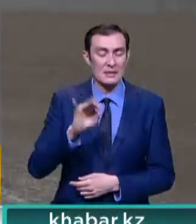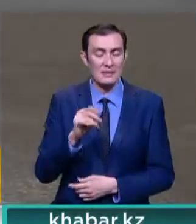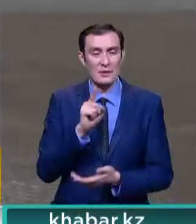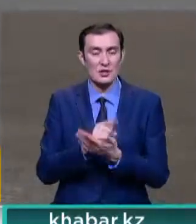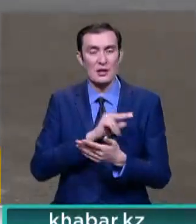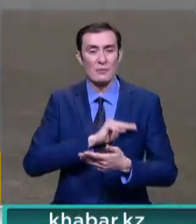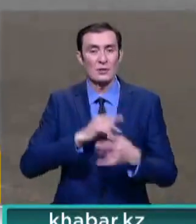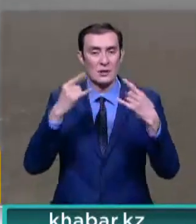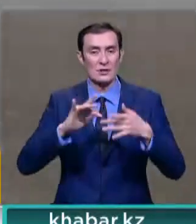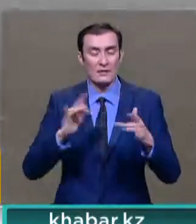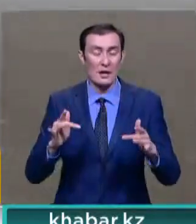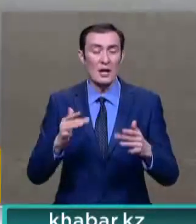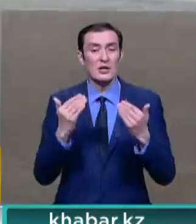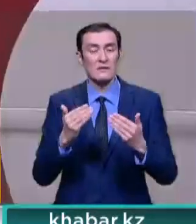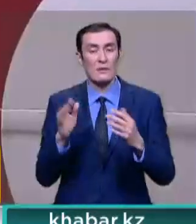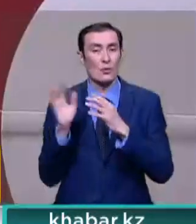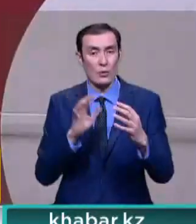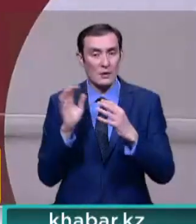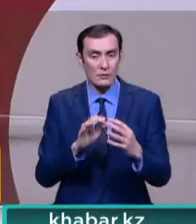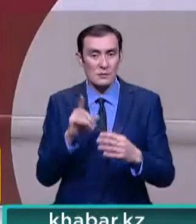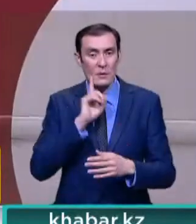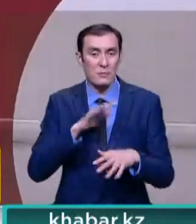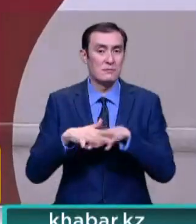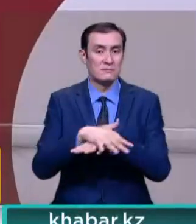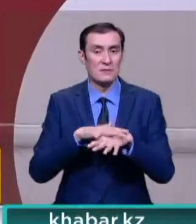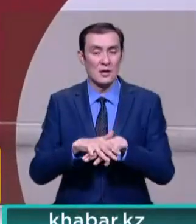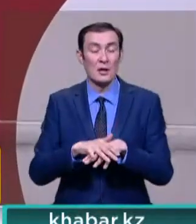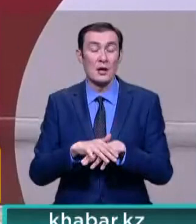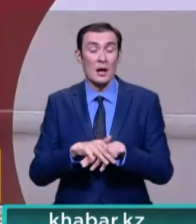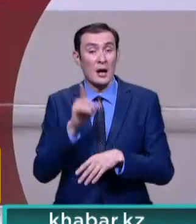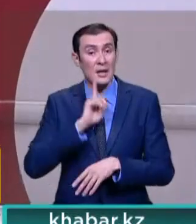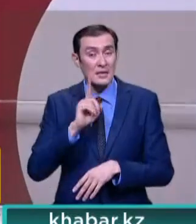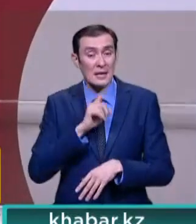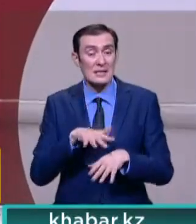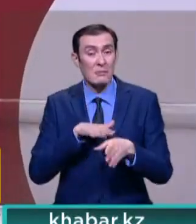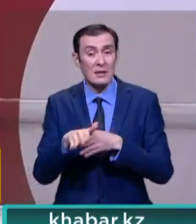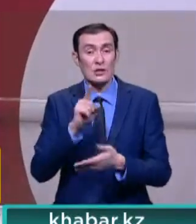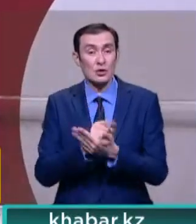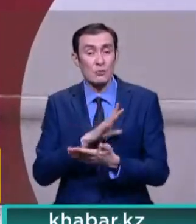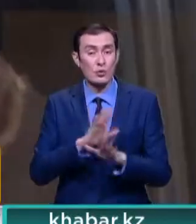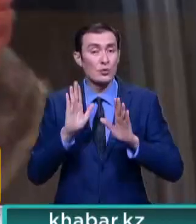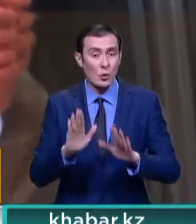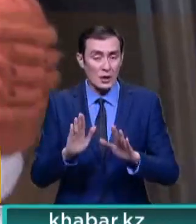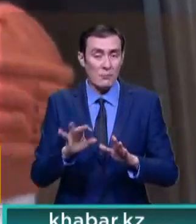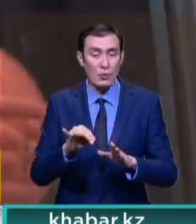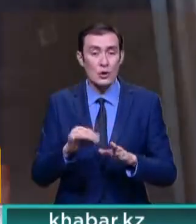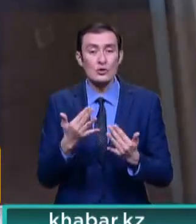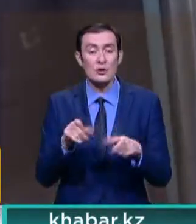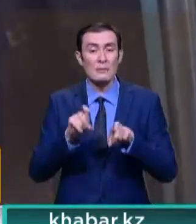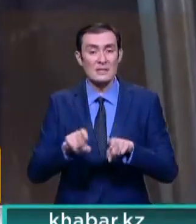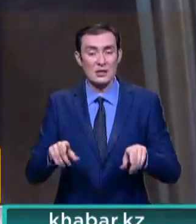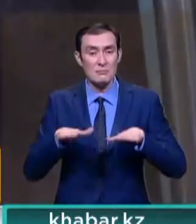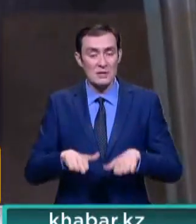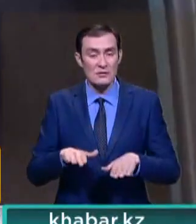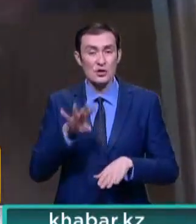тем, в городе маршрутные автобусы по-прежнему забиты. Хотя заполняемость должна быть строго по посадочным местам. Из